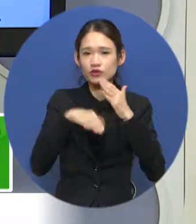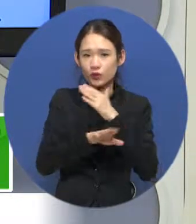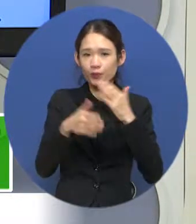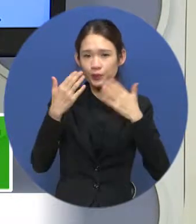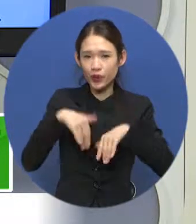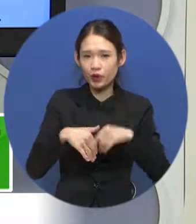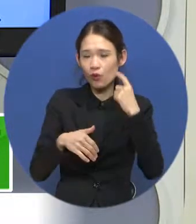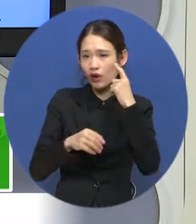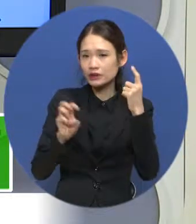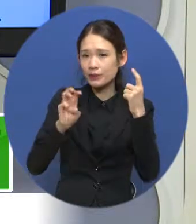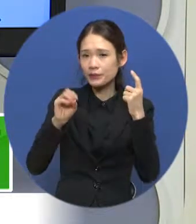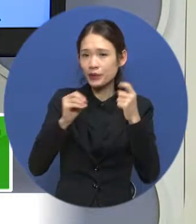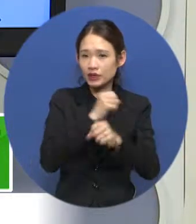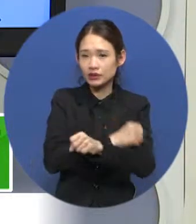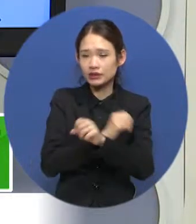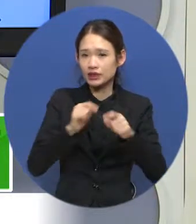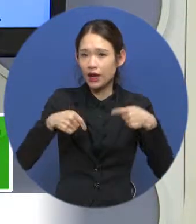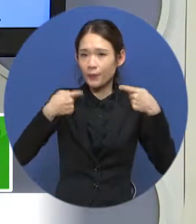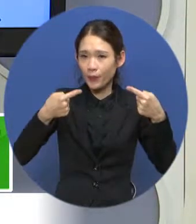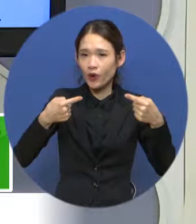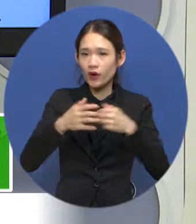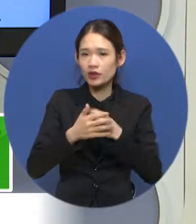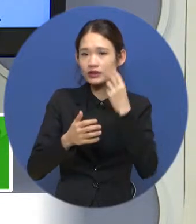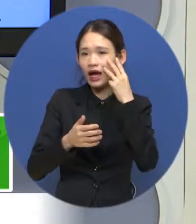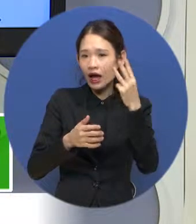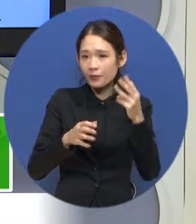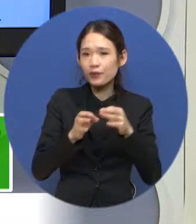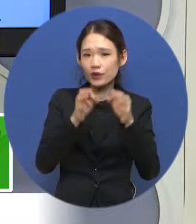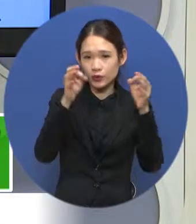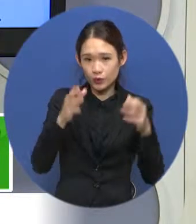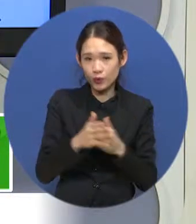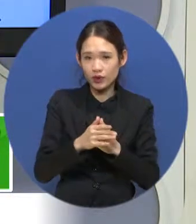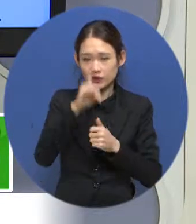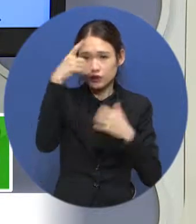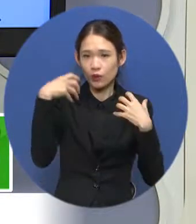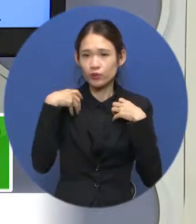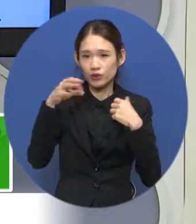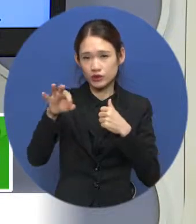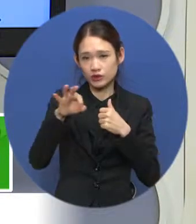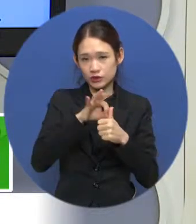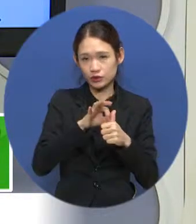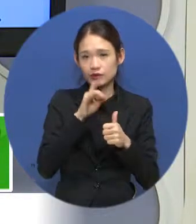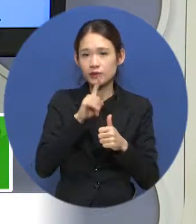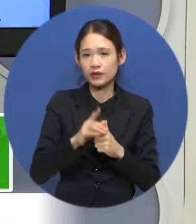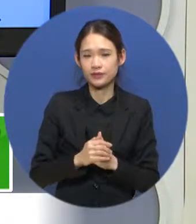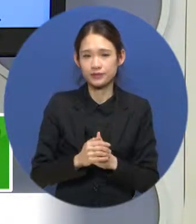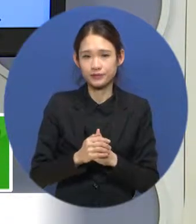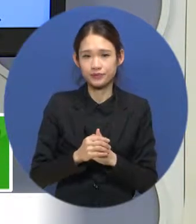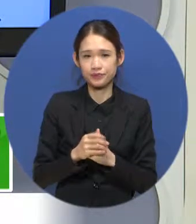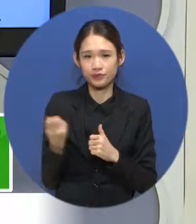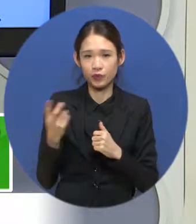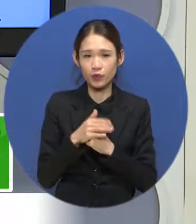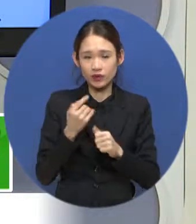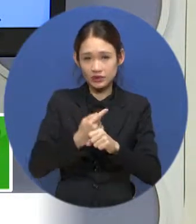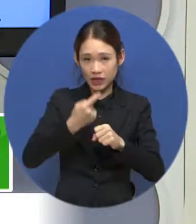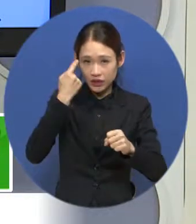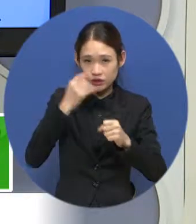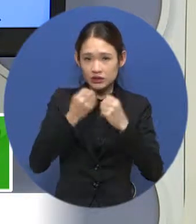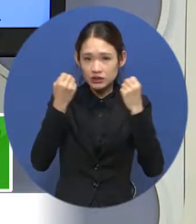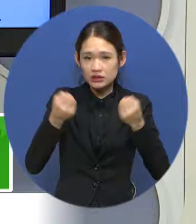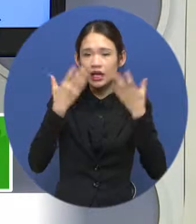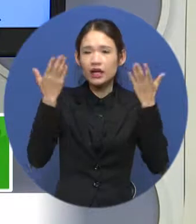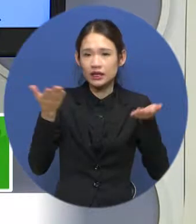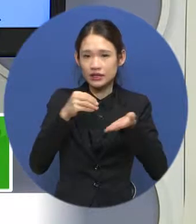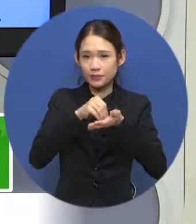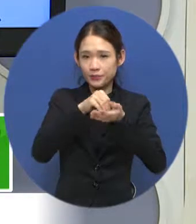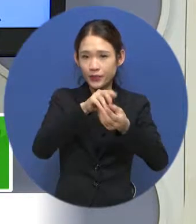30만원 참여 수당도 최대 석달간 정부 돈으로 지원합니다 한편 지난해에는 새일센터 를 통해